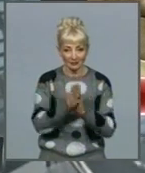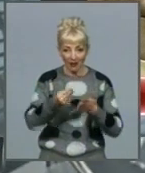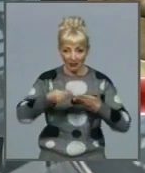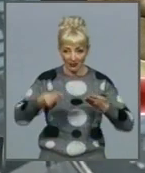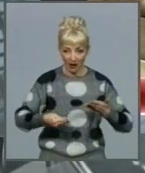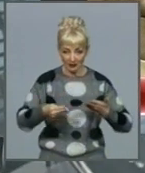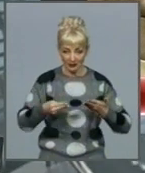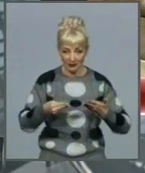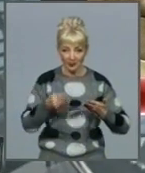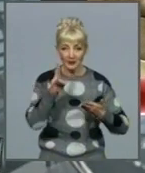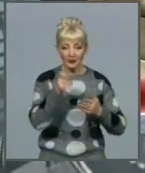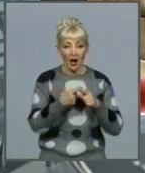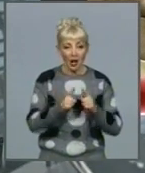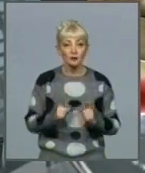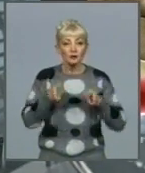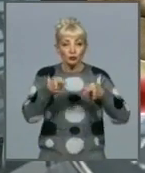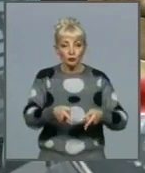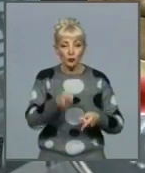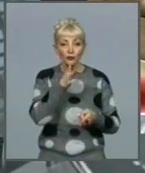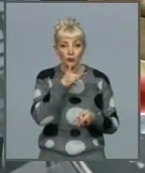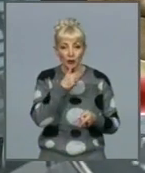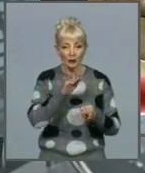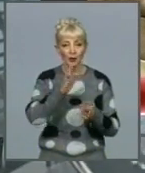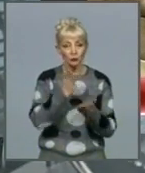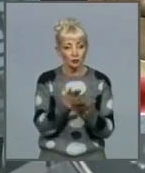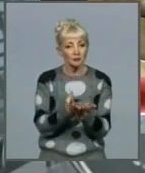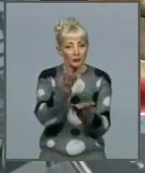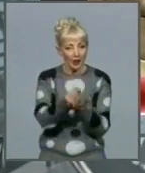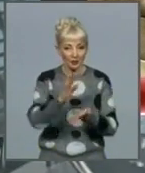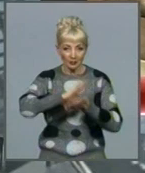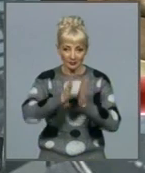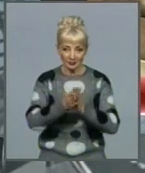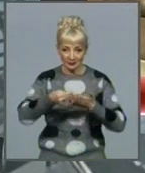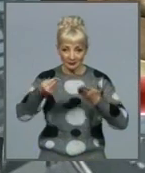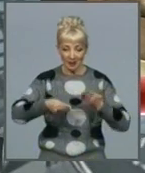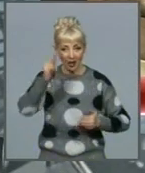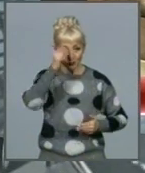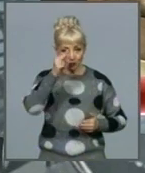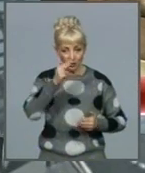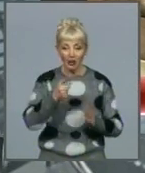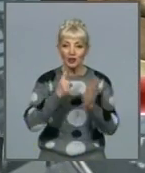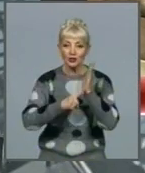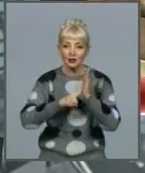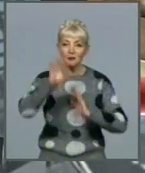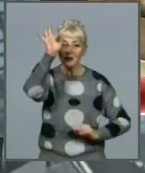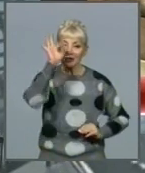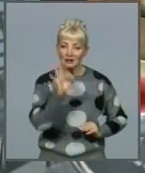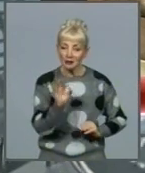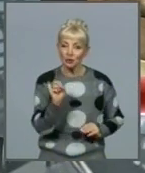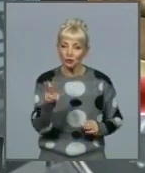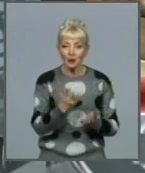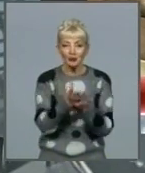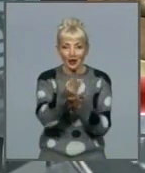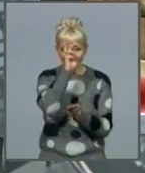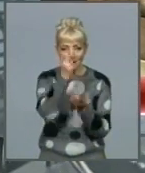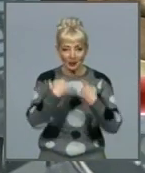вступну кампанію вимога буде ставити плату за контрактне навчання не менше 60%, ніж платить держава за